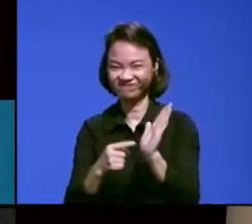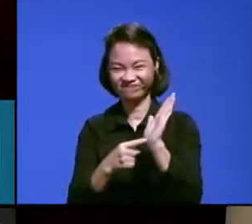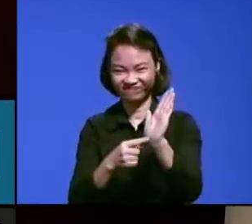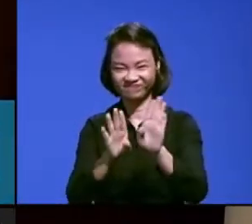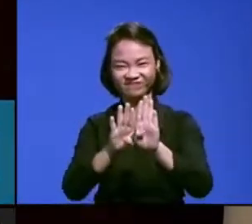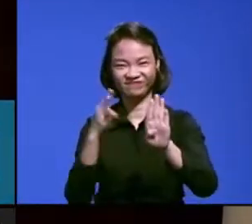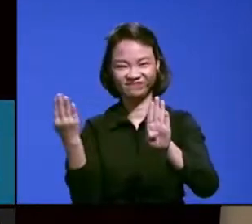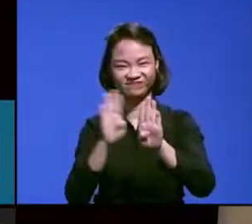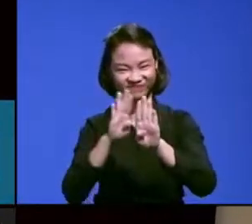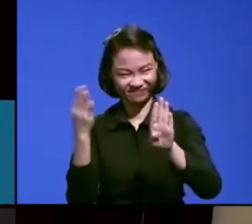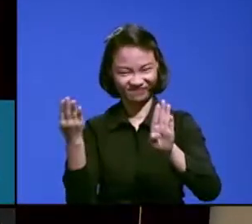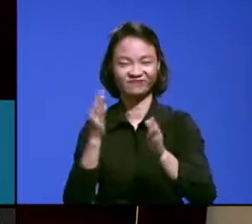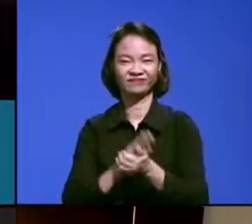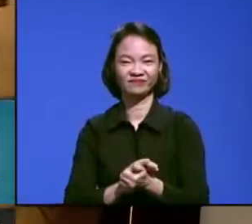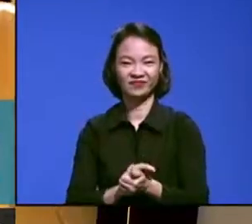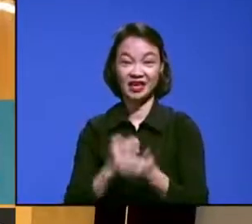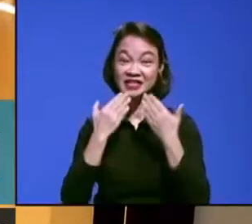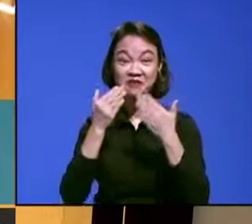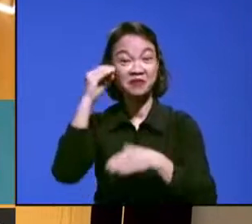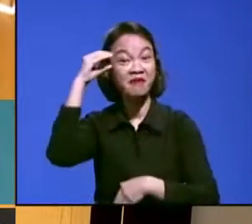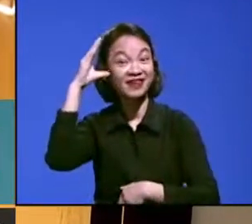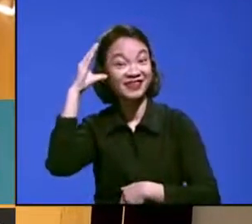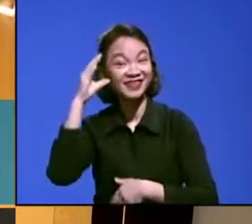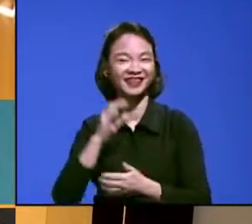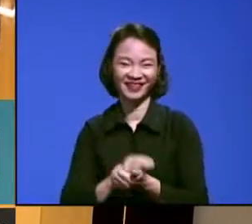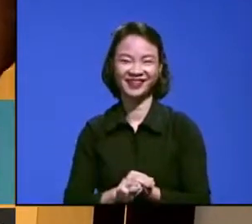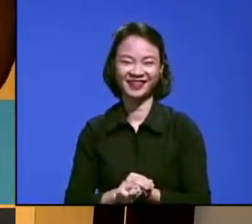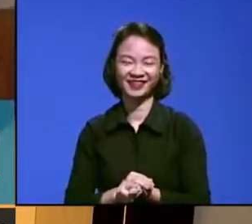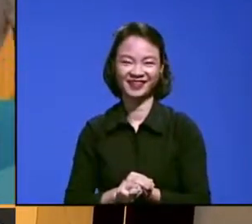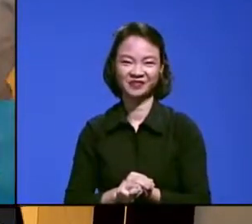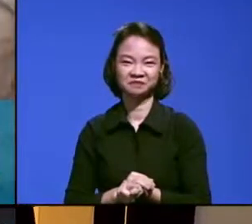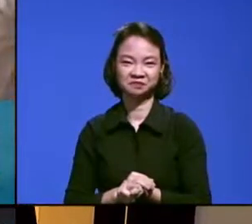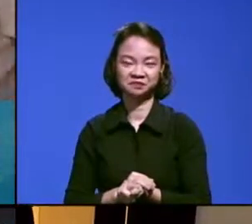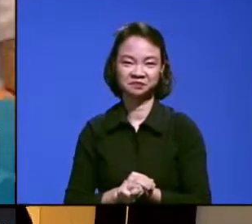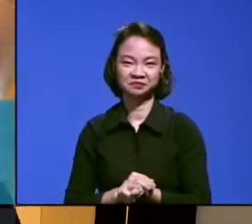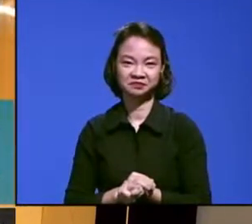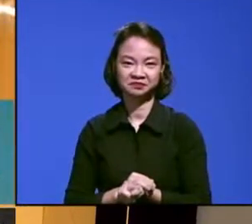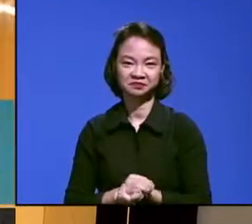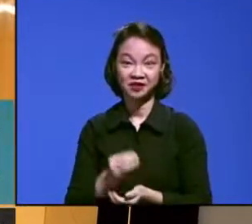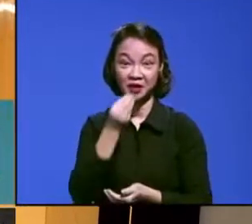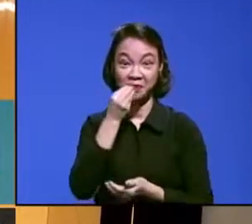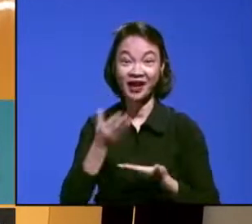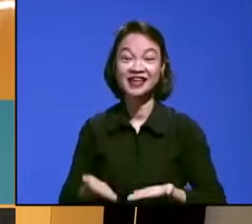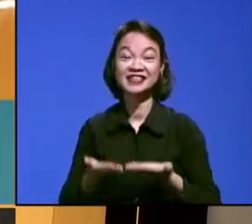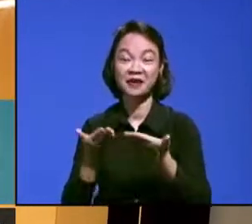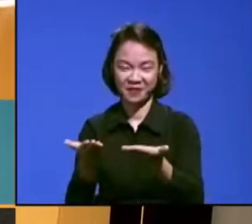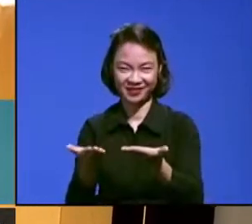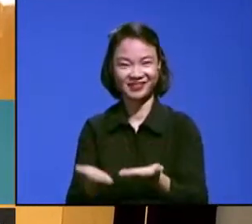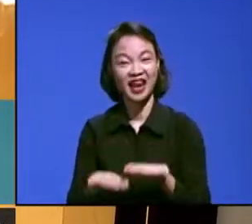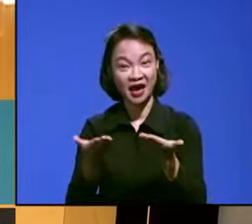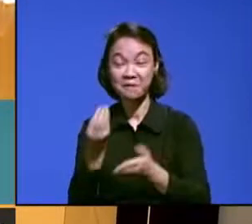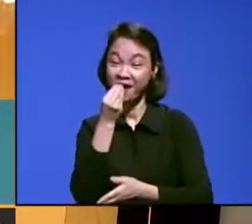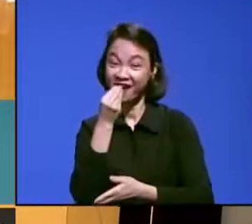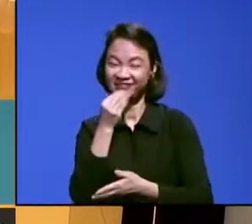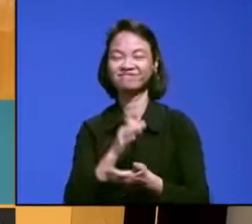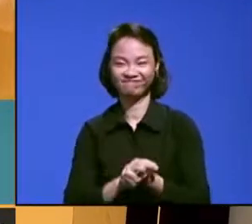Room service. Selamat pagi, iya sesuai dengan protokol kesehatan, makanannya sudah kami siapkan di sini ya, Mbak. Ya sudah